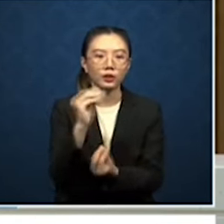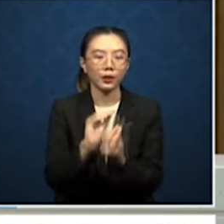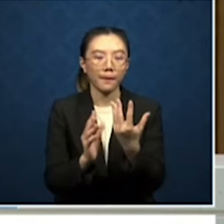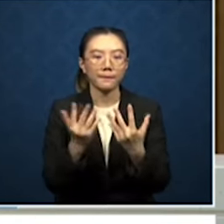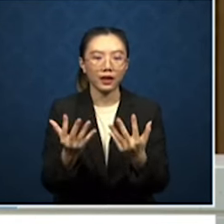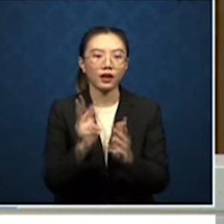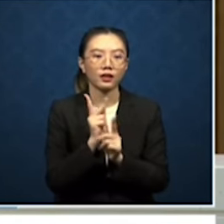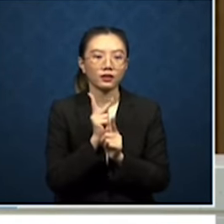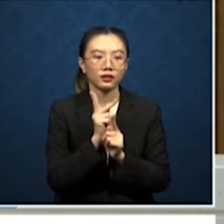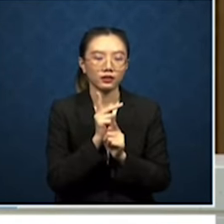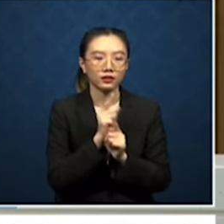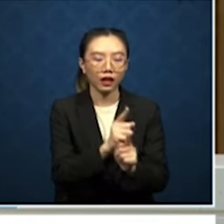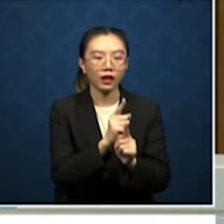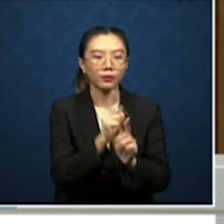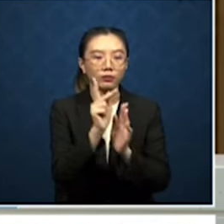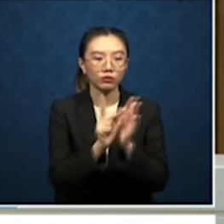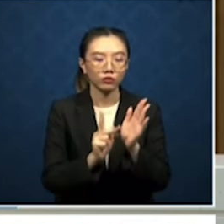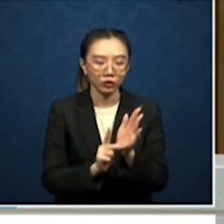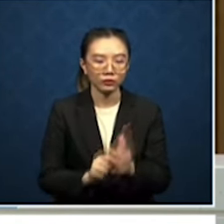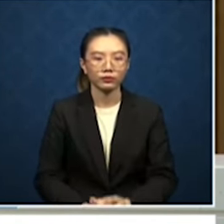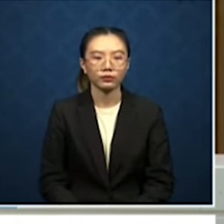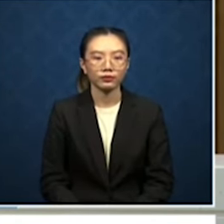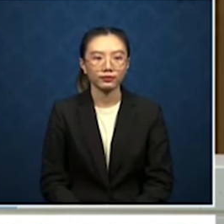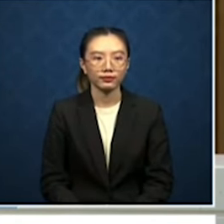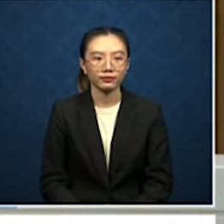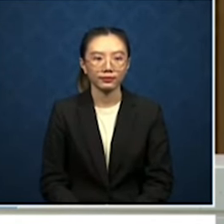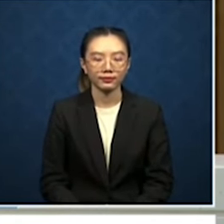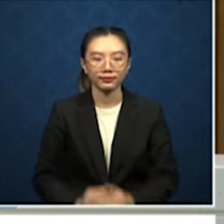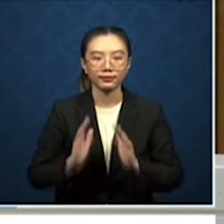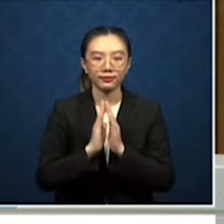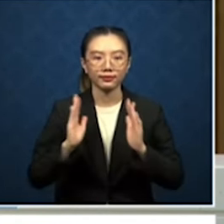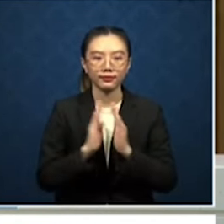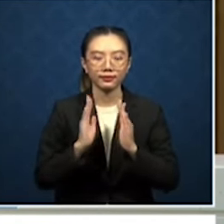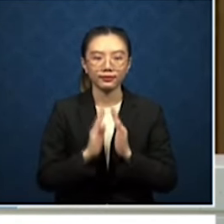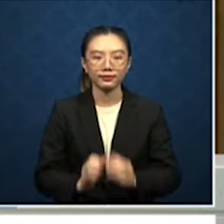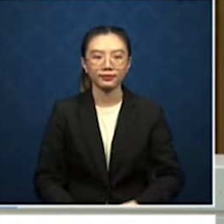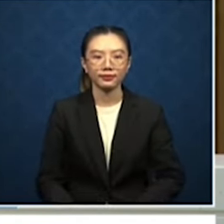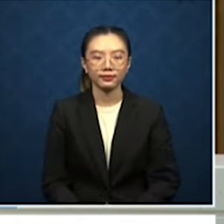ามกฎหมายกรมทรัพยากรทางทะเลและชายฝั่งครับขอบคุณมากครับ